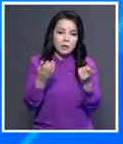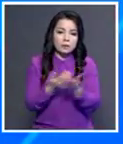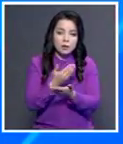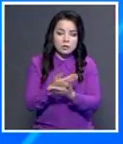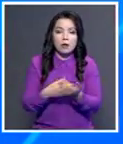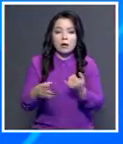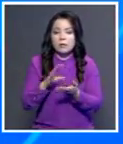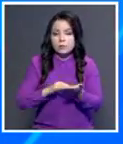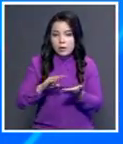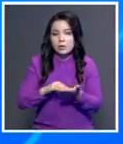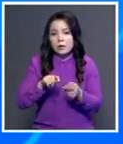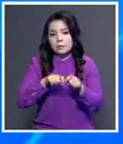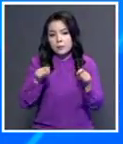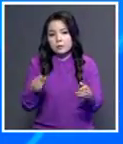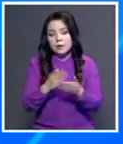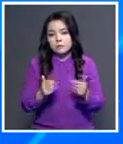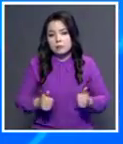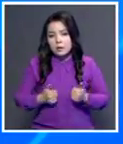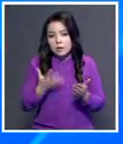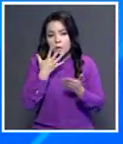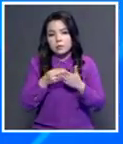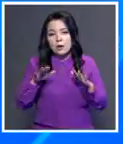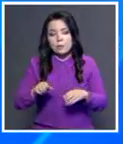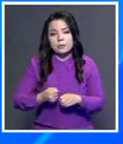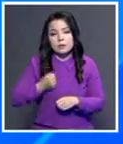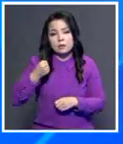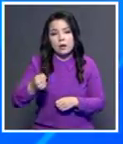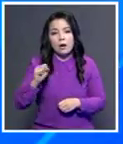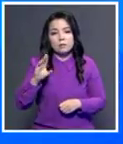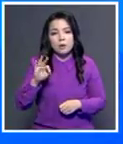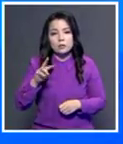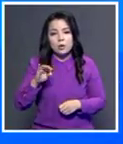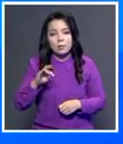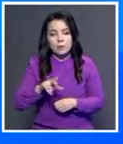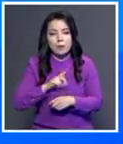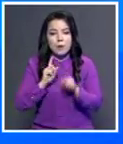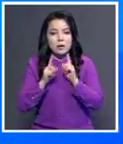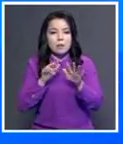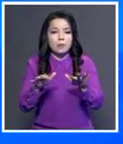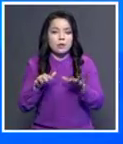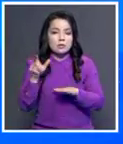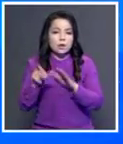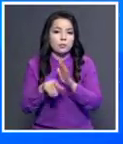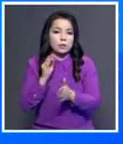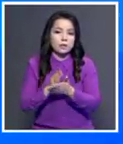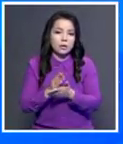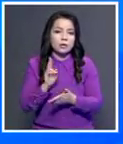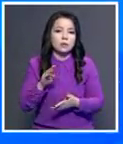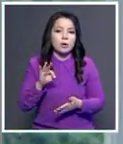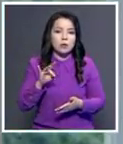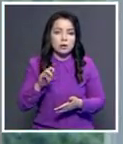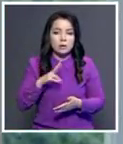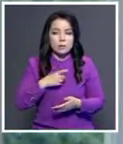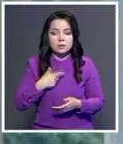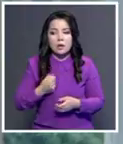қайта басқаруға талпынбайды. Ол өз орнына жаңа кандидатураны автономия парламенттің депутаты Ким Торраны ұсынып отыр. Енді бұл